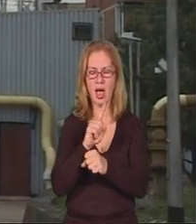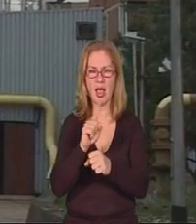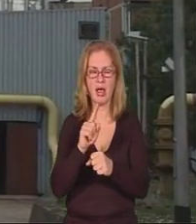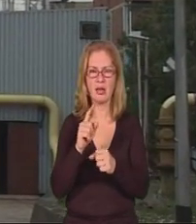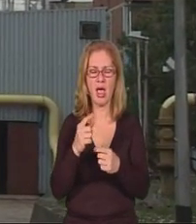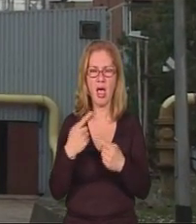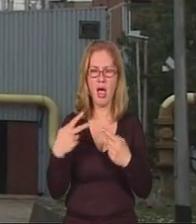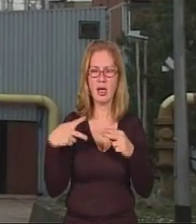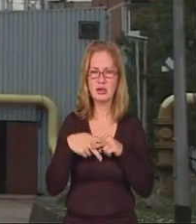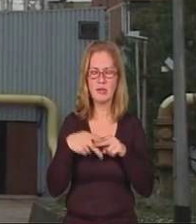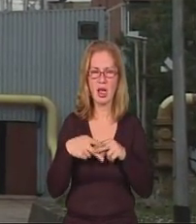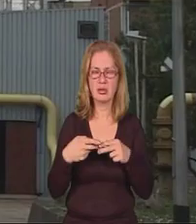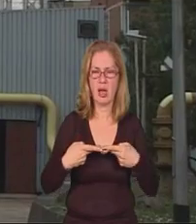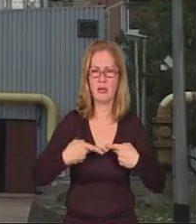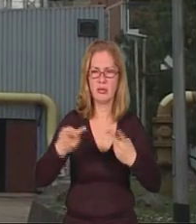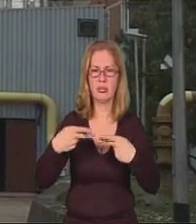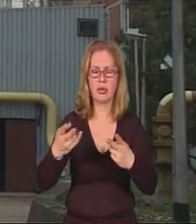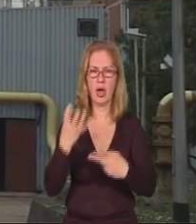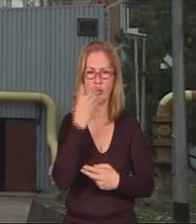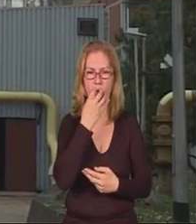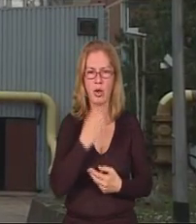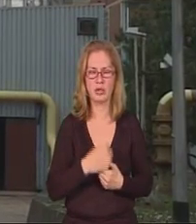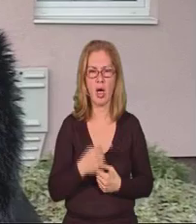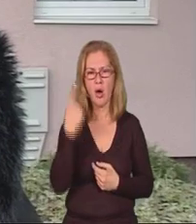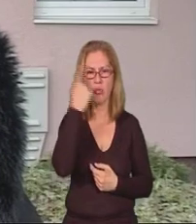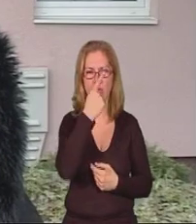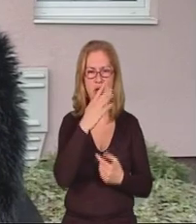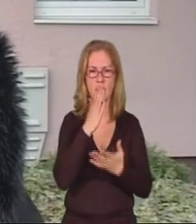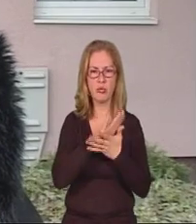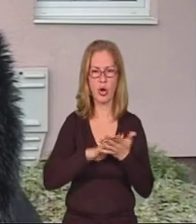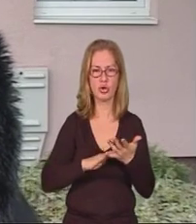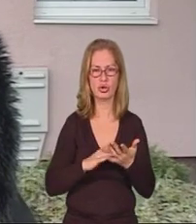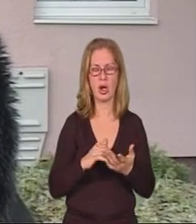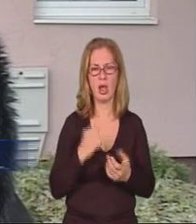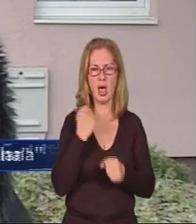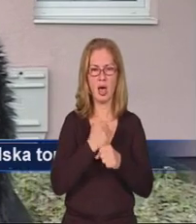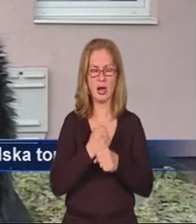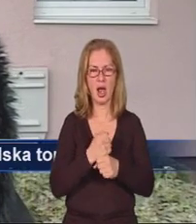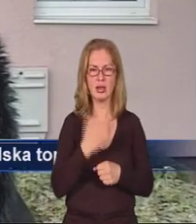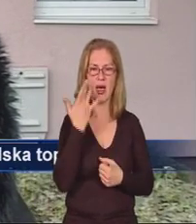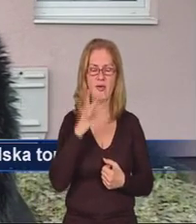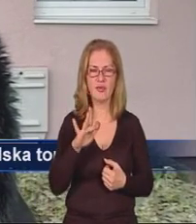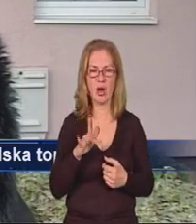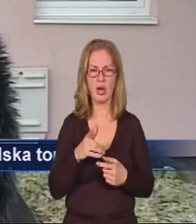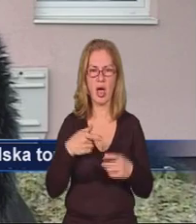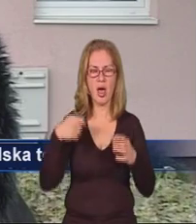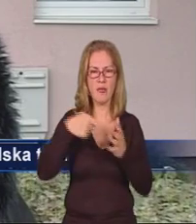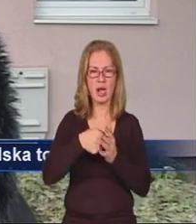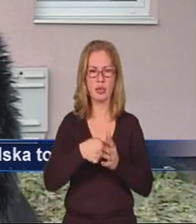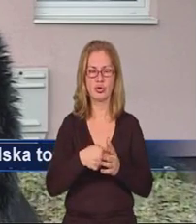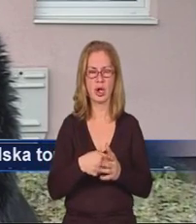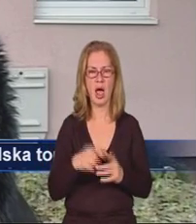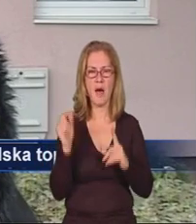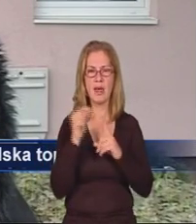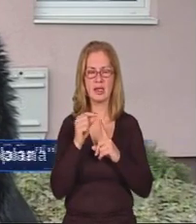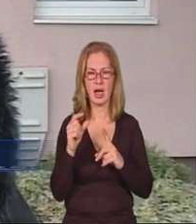ne remete isporuku toplotne energije za grejanje i toplu protočnu vodu. U ponedeljak smo počeli radove na izgradnji vrelovodnog priključka za